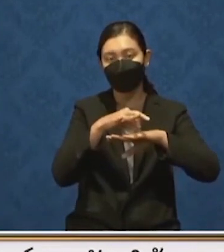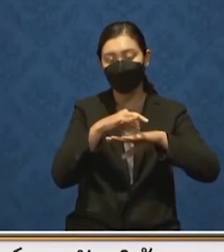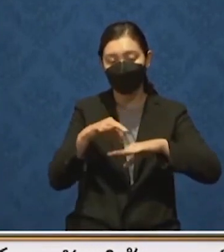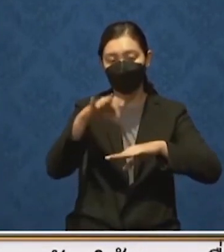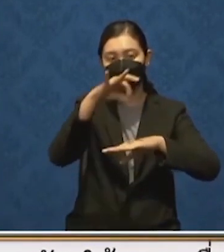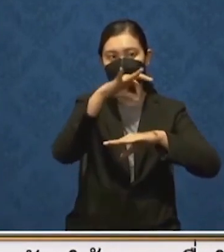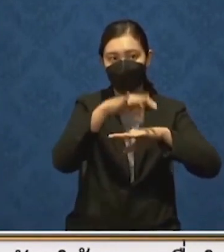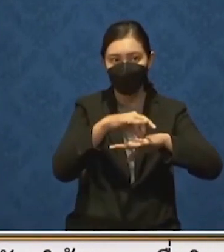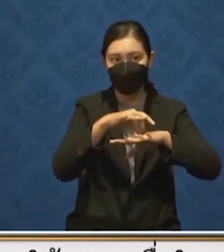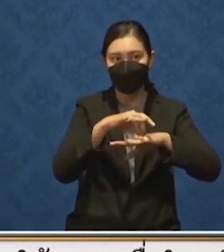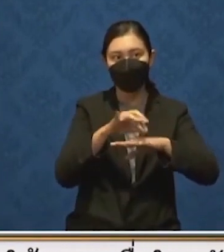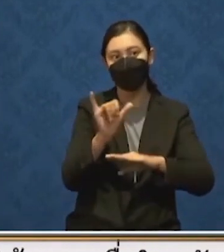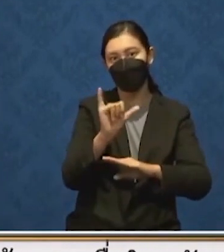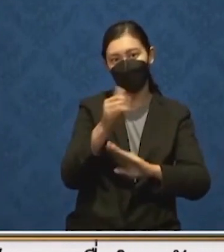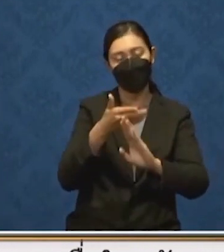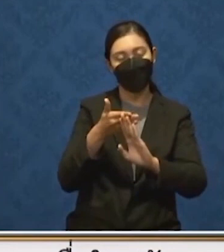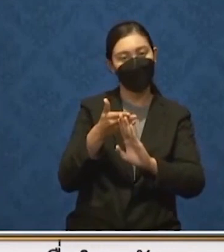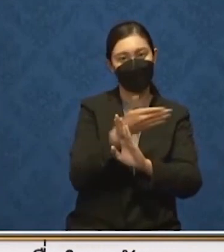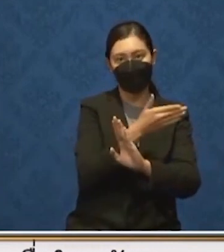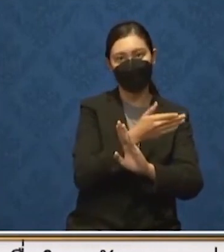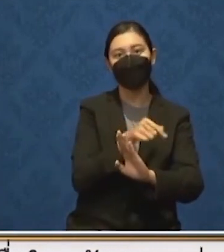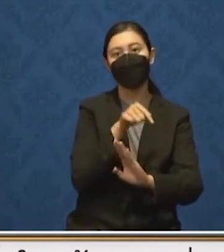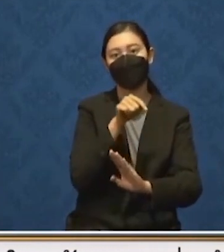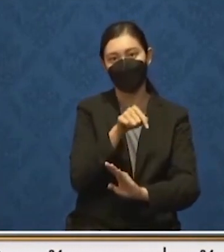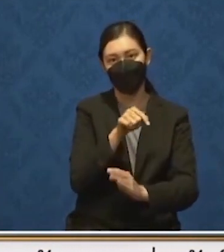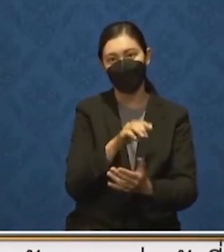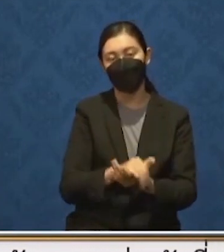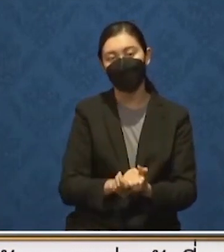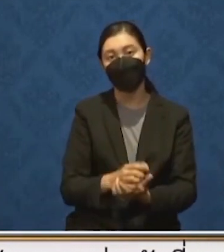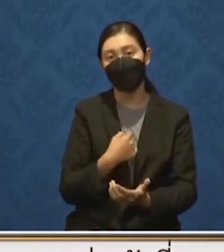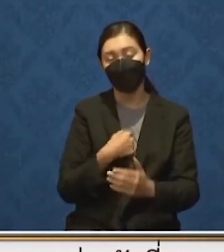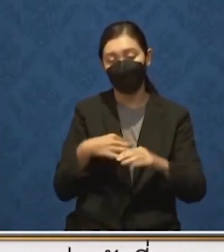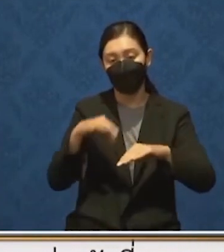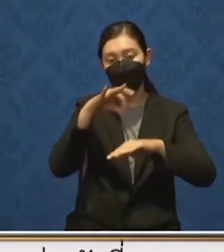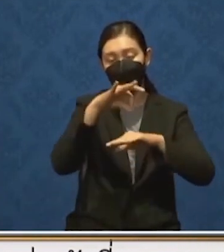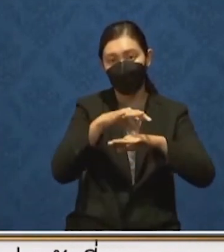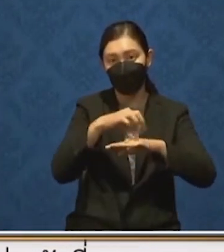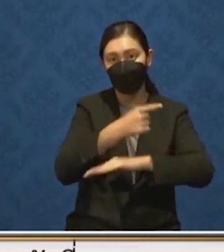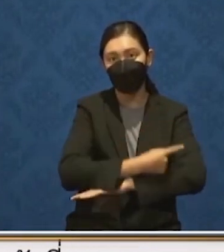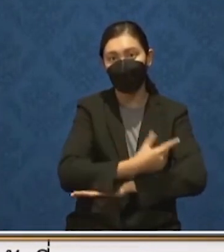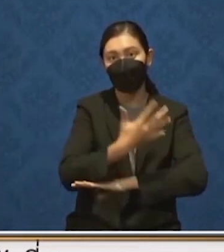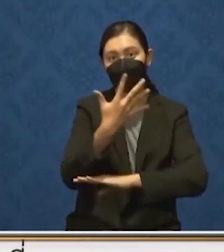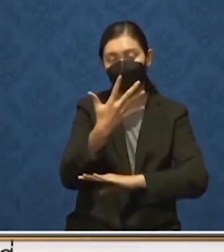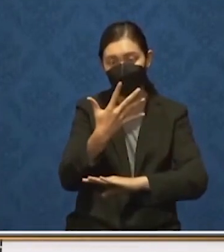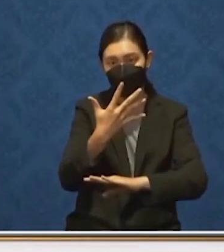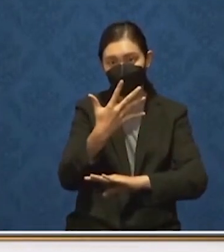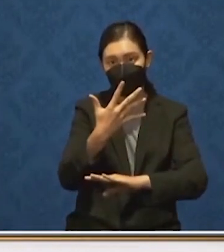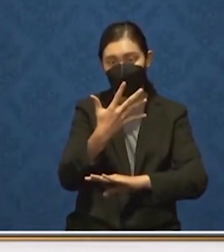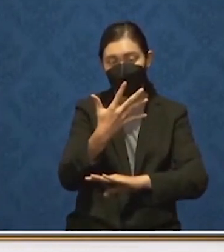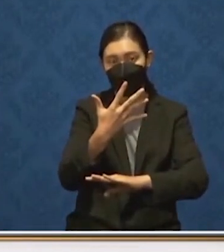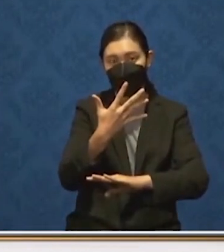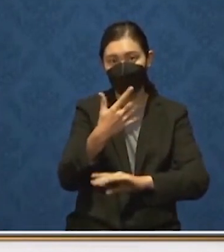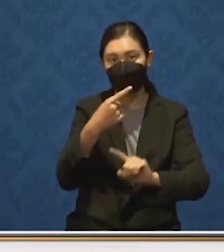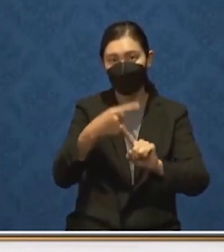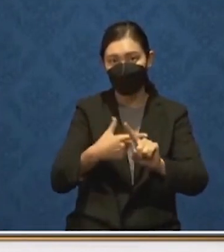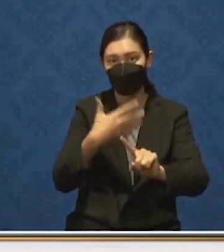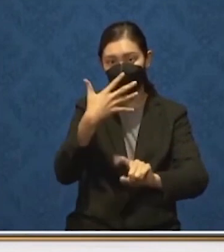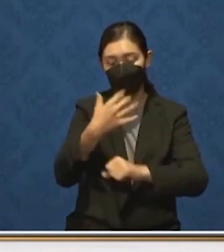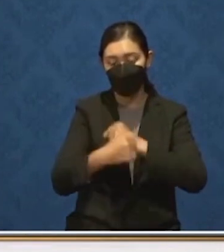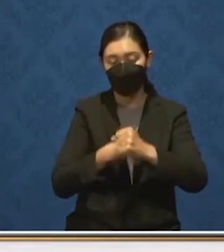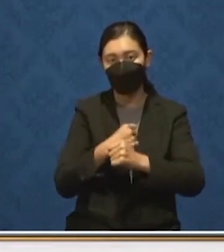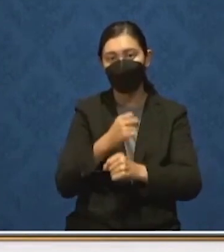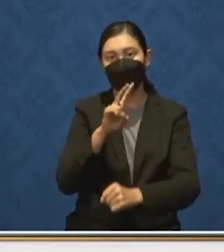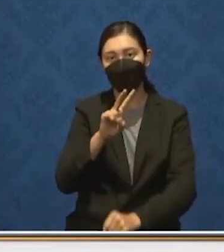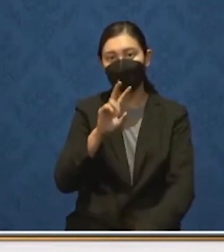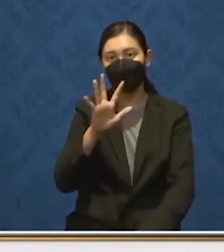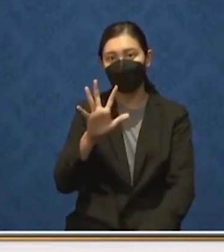สตำแหน่งการเปสม่ชีกษภาพฤฐราสดอ์เมวันที่ 5 พฤษภาคมปี 2562แล